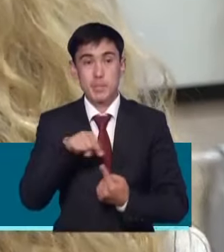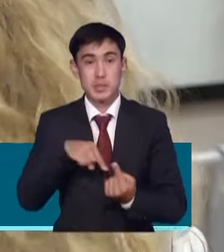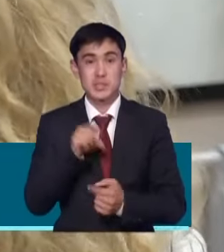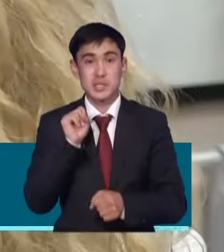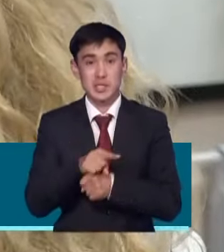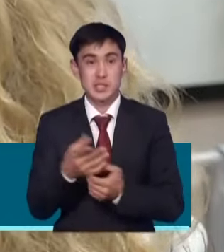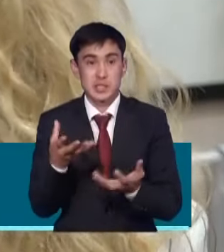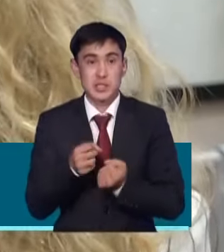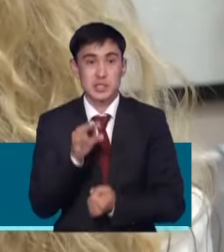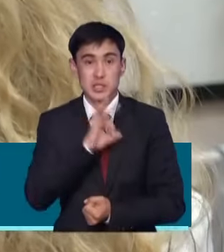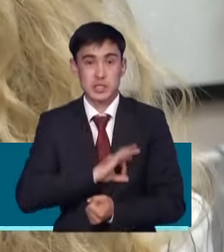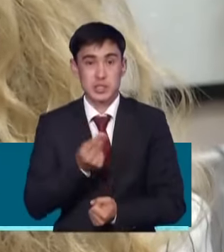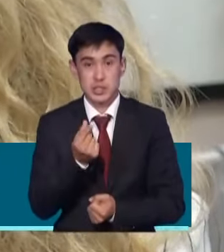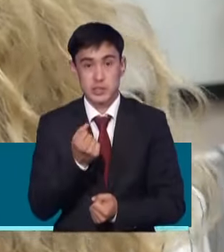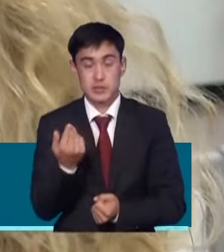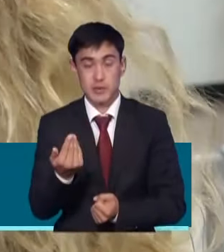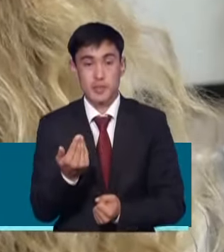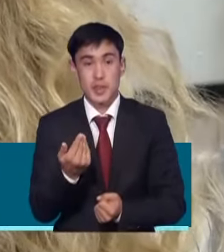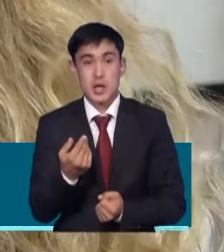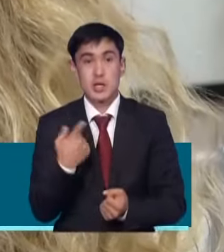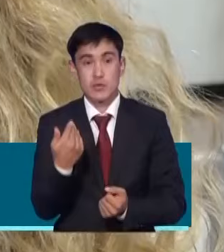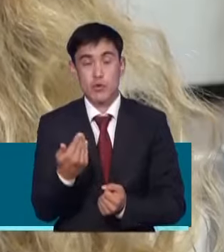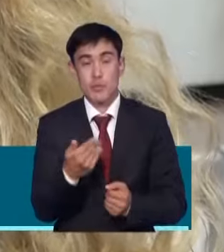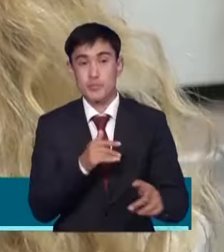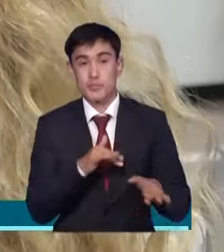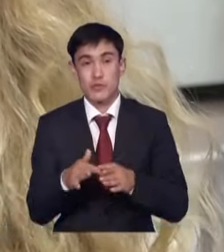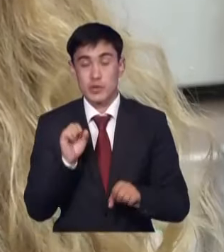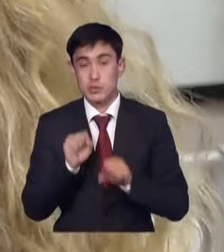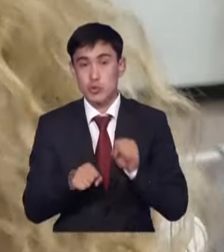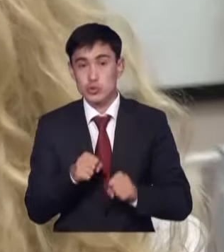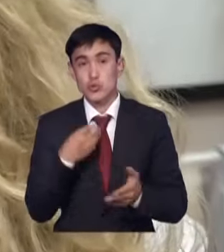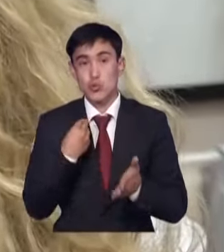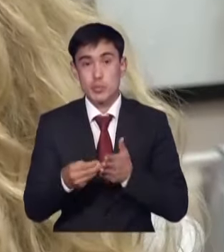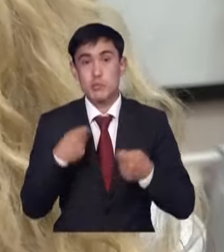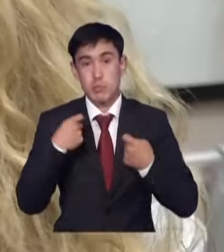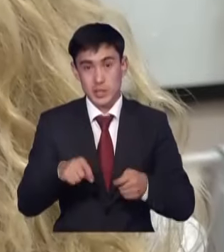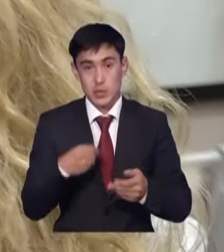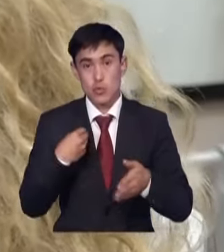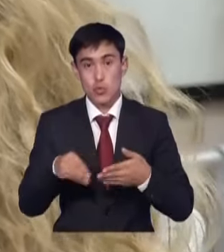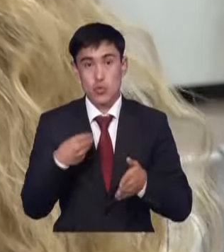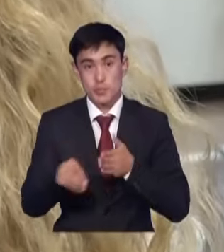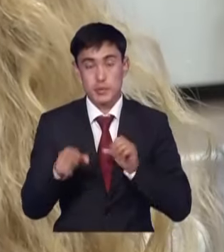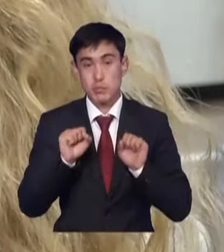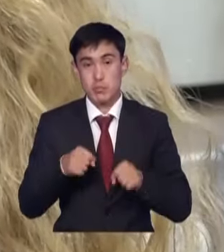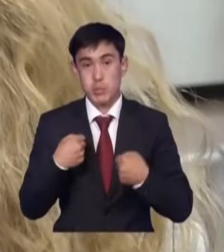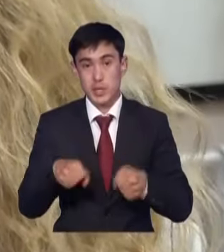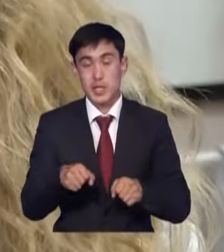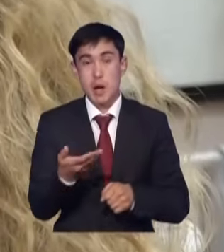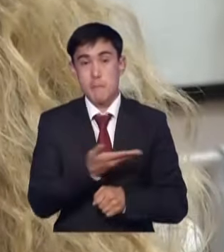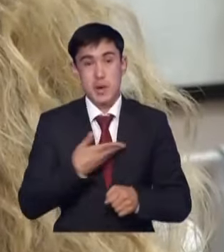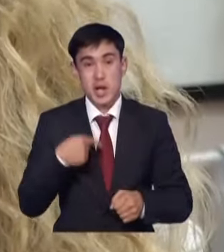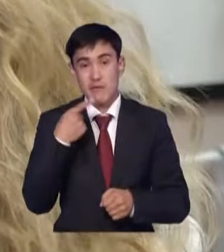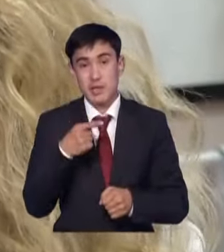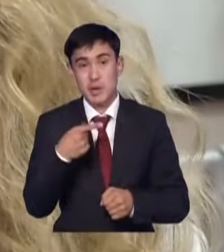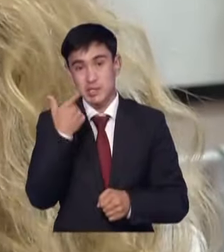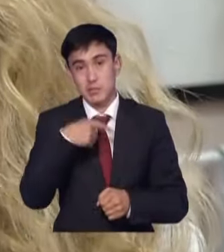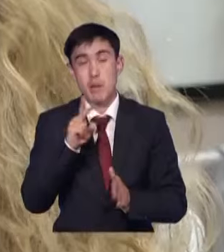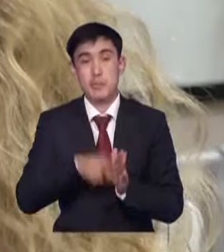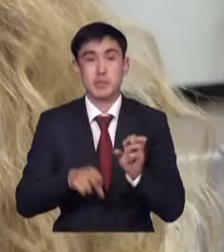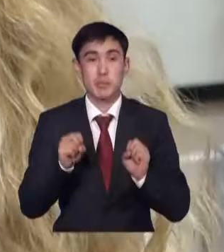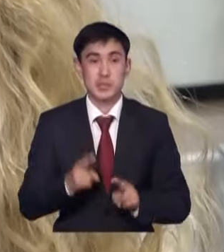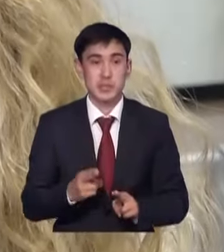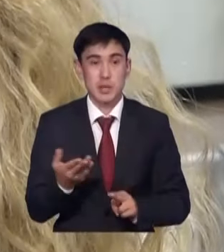заработать денежные средства, хоть какие-то, да. Его возможность – это купить-продать. А мы, со своей стороны, говорим, как себя